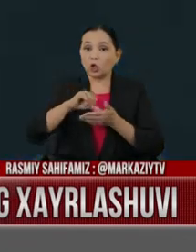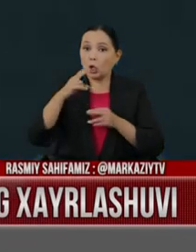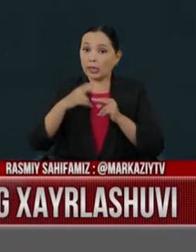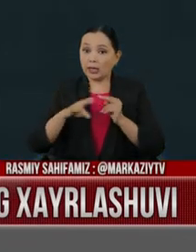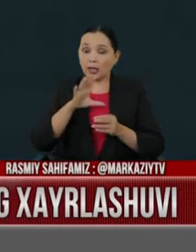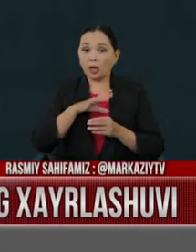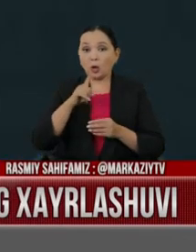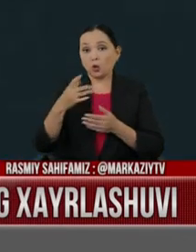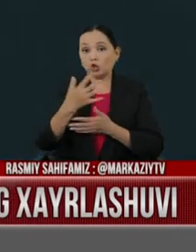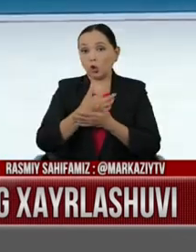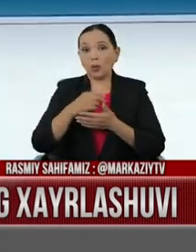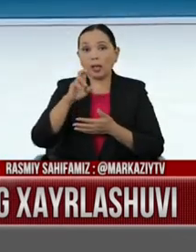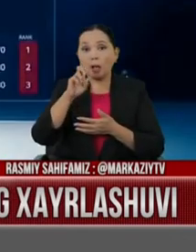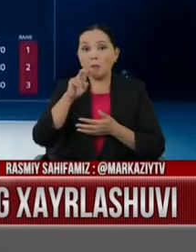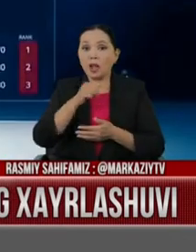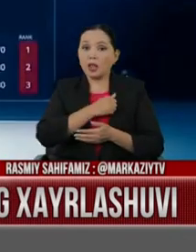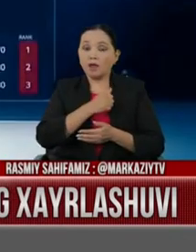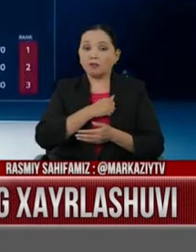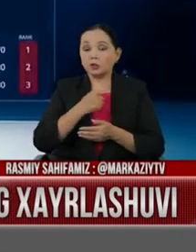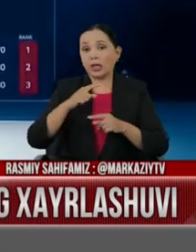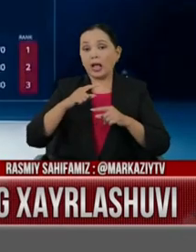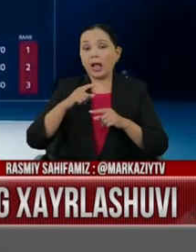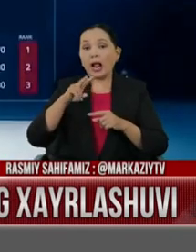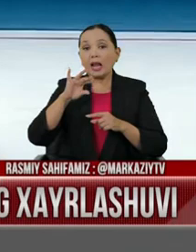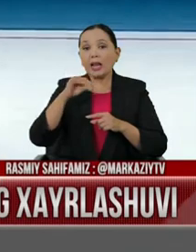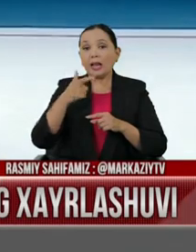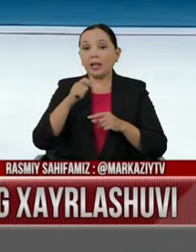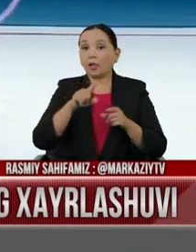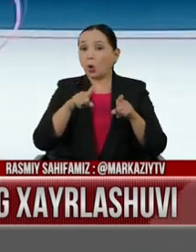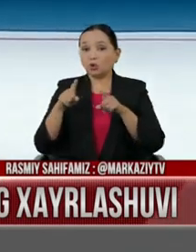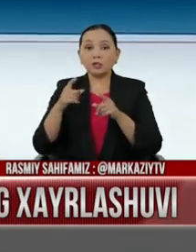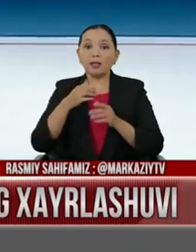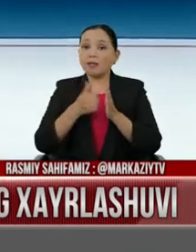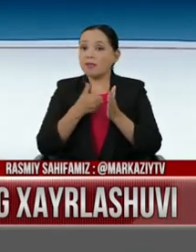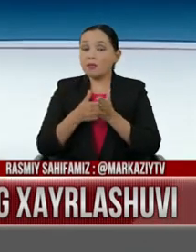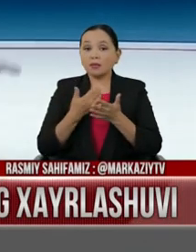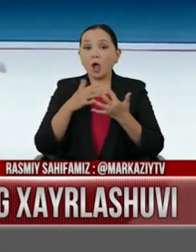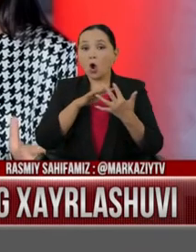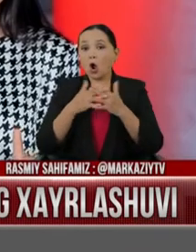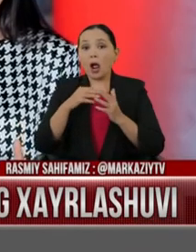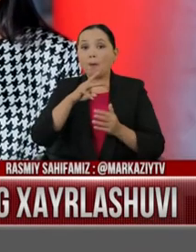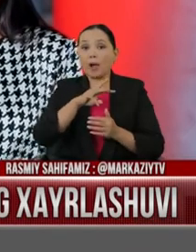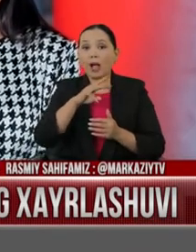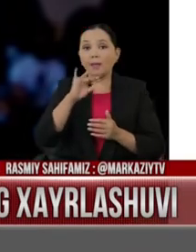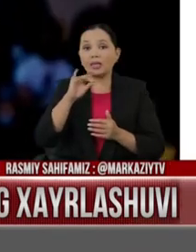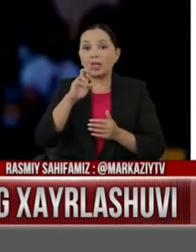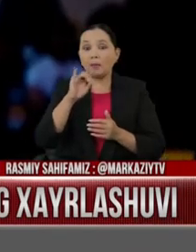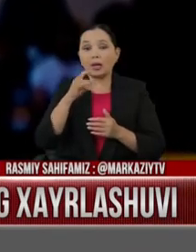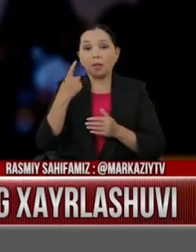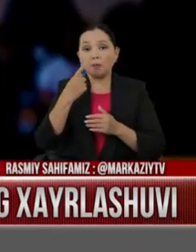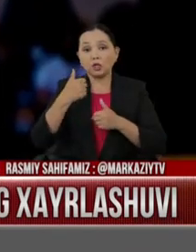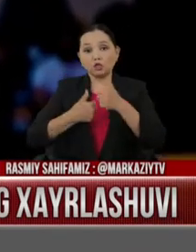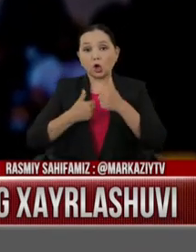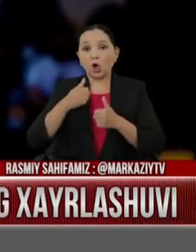ishtirokini yakunladi. U to'plagan ballar afsus keyingi bosqichga o'tish uchun yetarli bo'lmadi. Erkin kurashchimiz Magomed Ibragimov